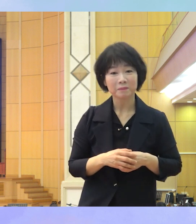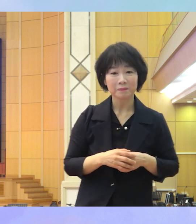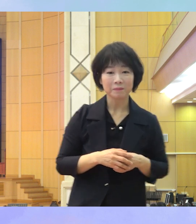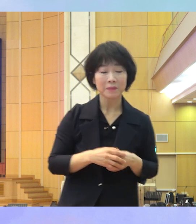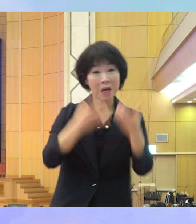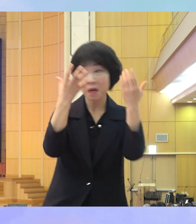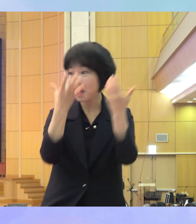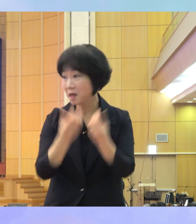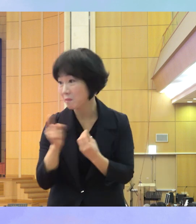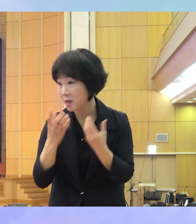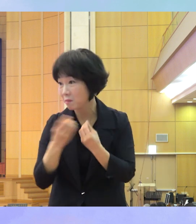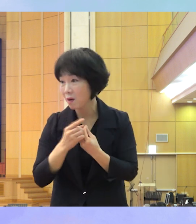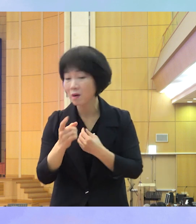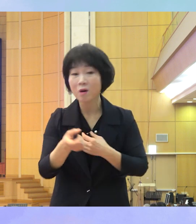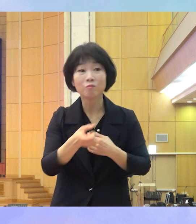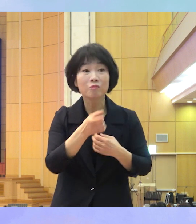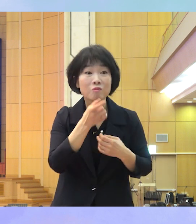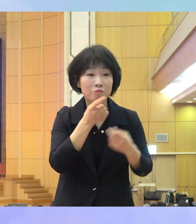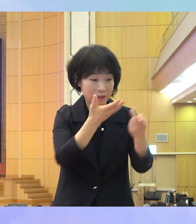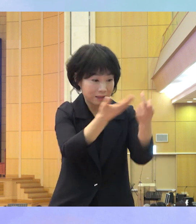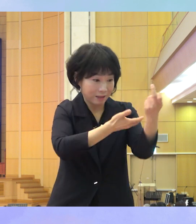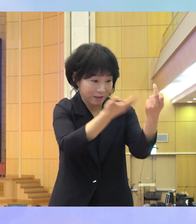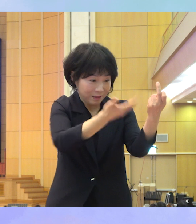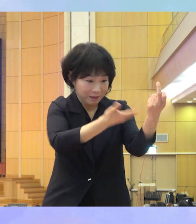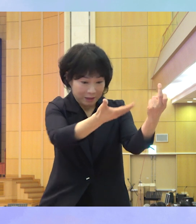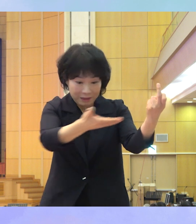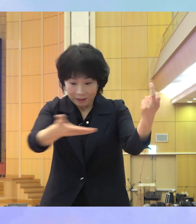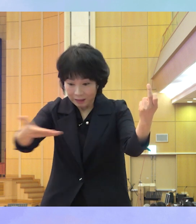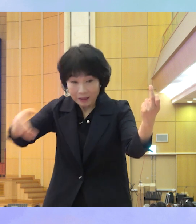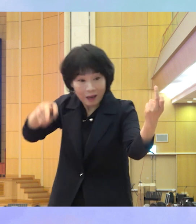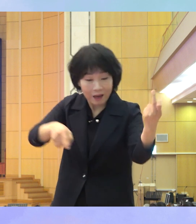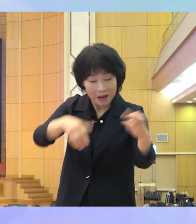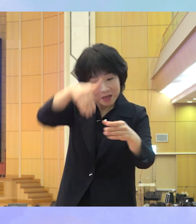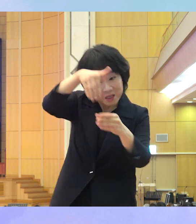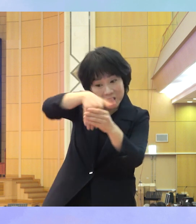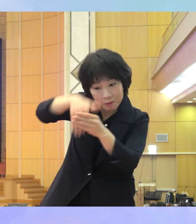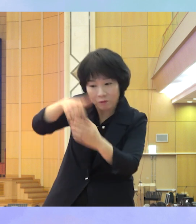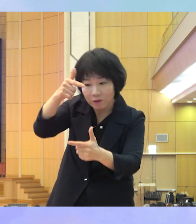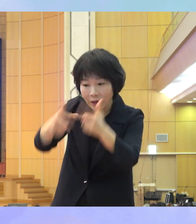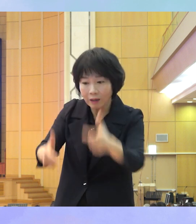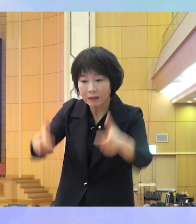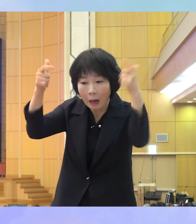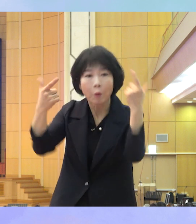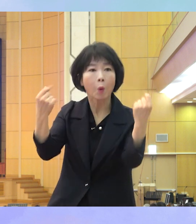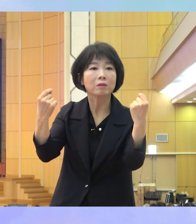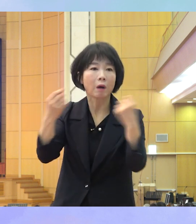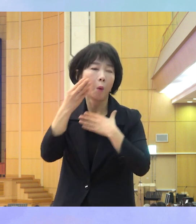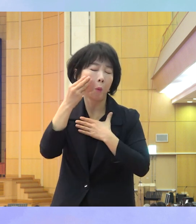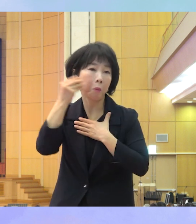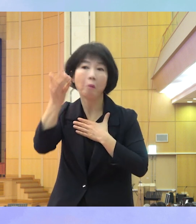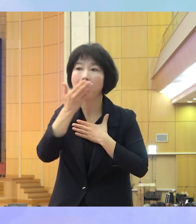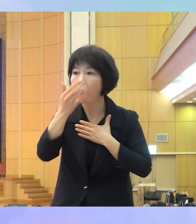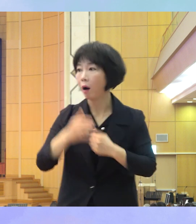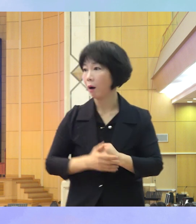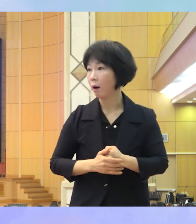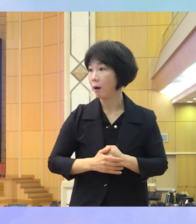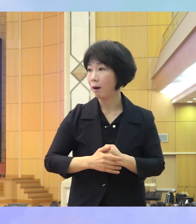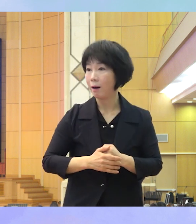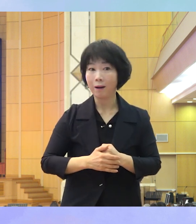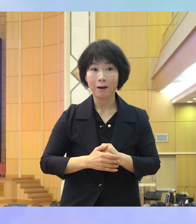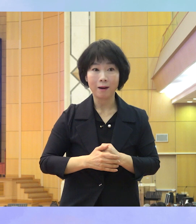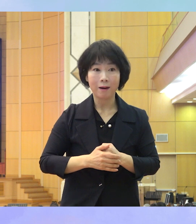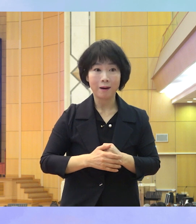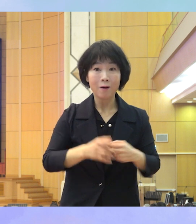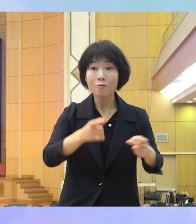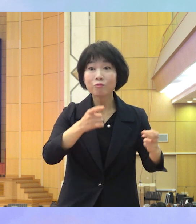시냇가에 심은 나무 같다 그랬어요. 시냇가에 물가에 심은 나무 같다. 물가에 심은 나무는